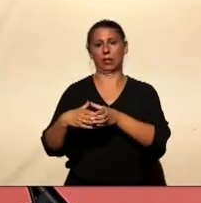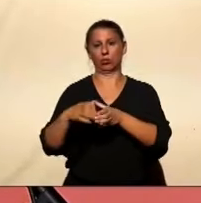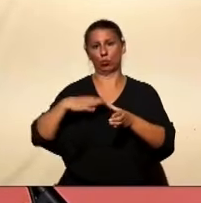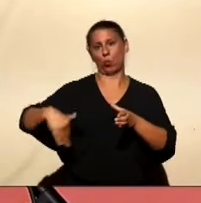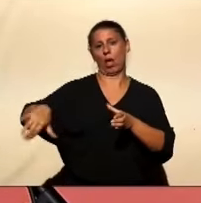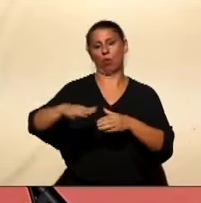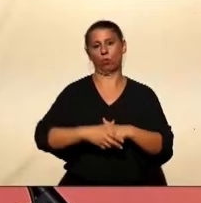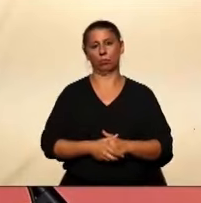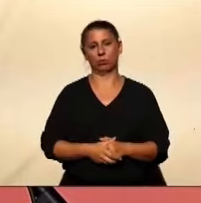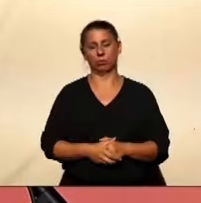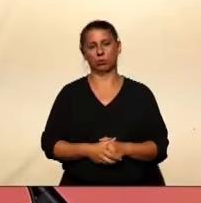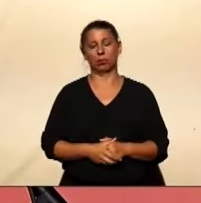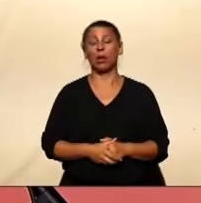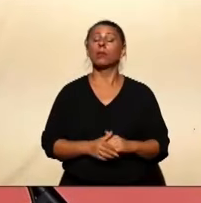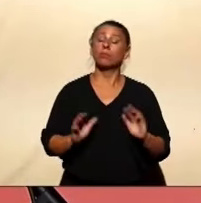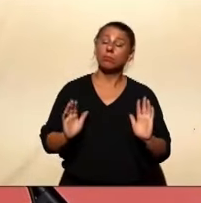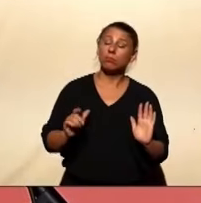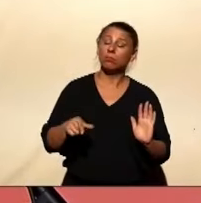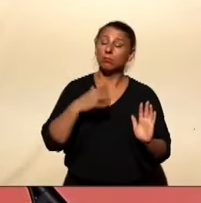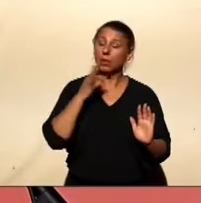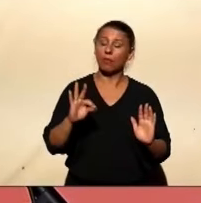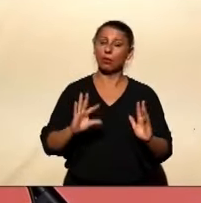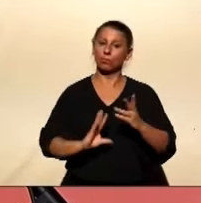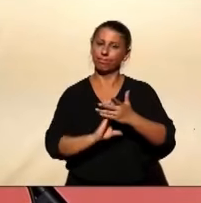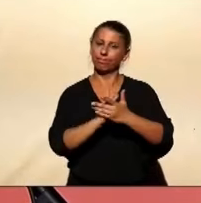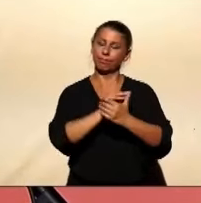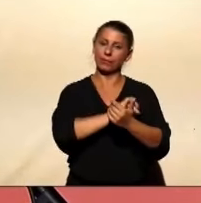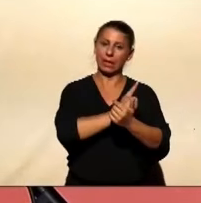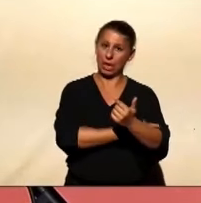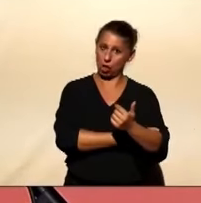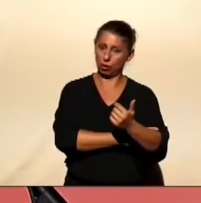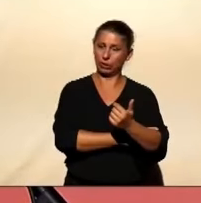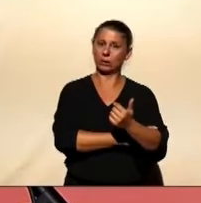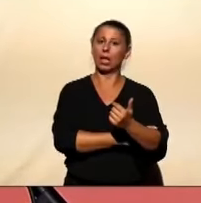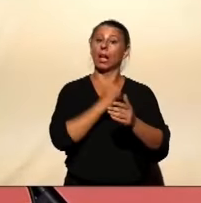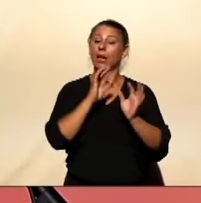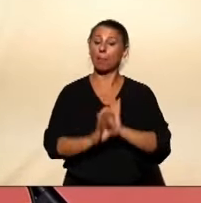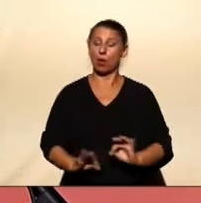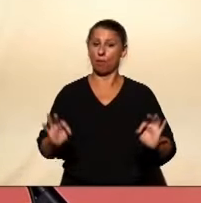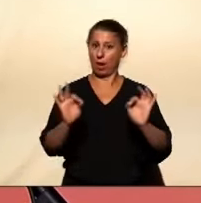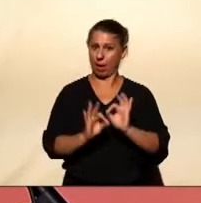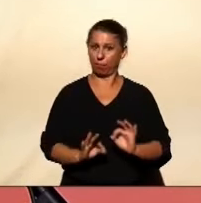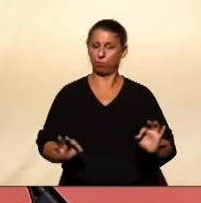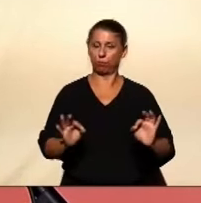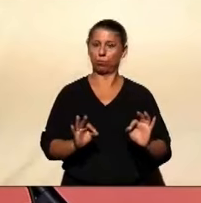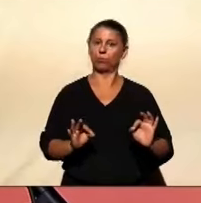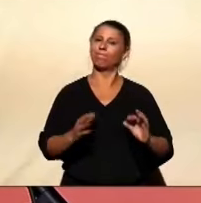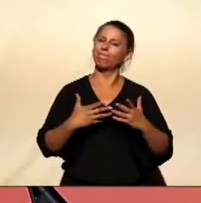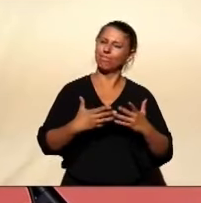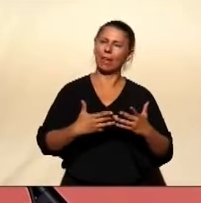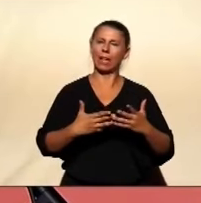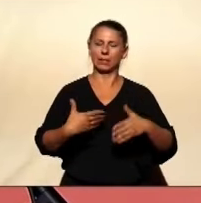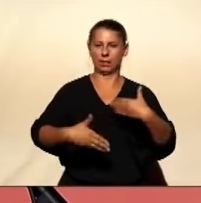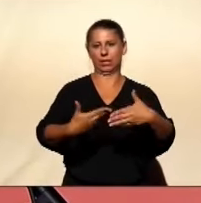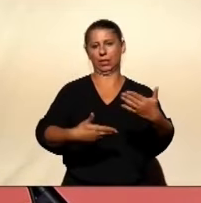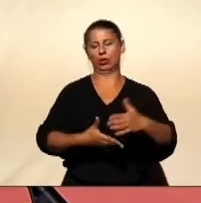λαού μας. Γι' αυτό και αναπτύξαμε την ικανότητά μας να προβλέπουμε την τάση των